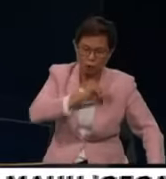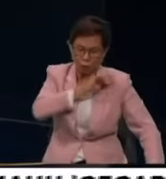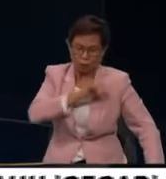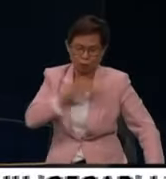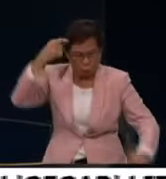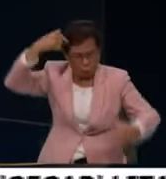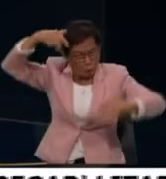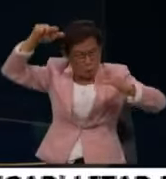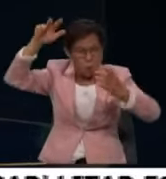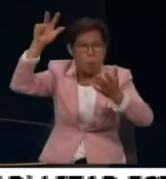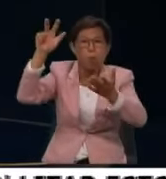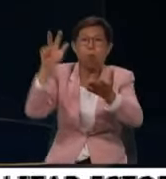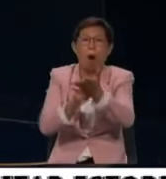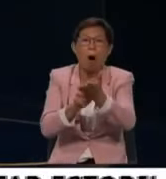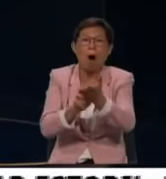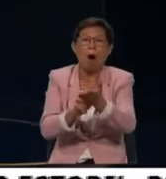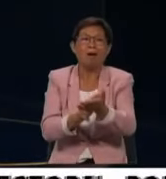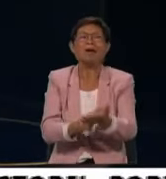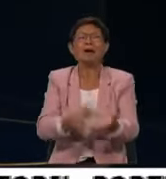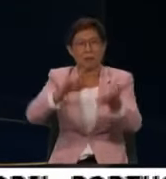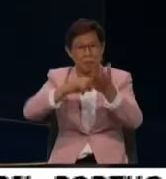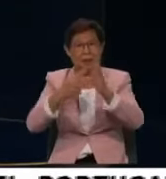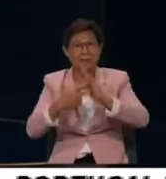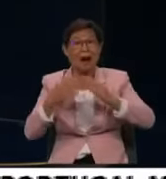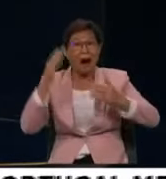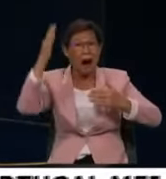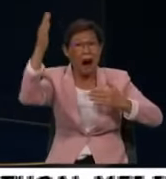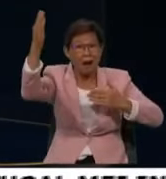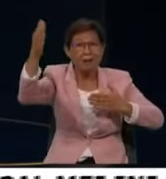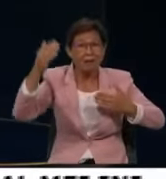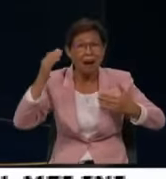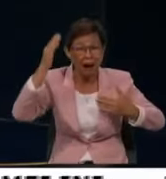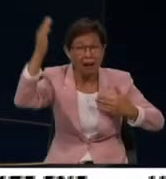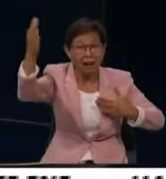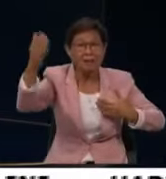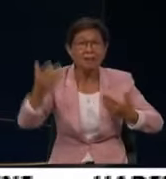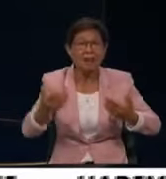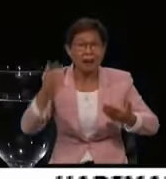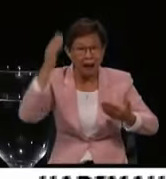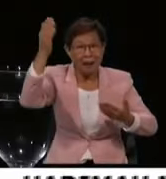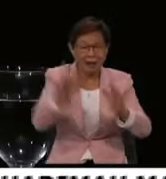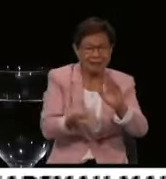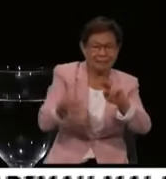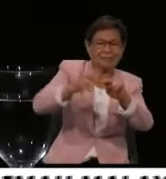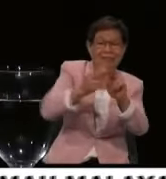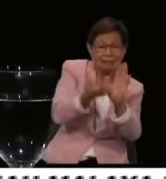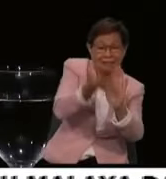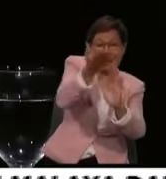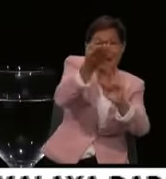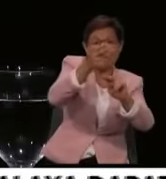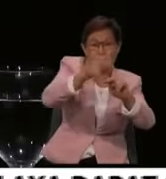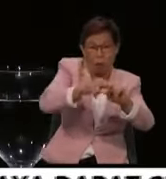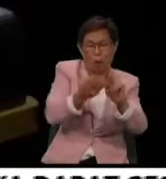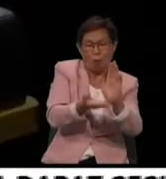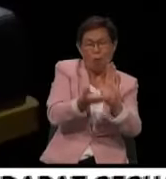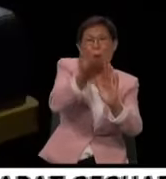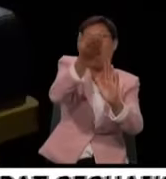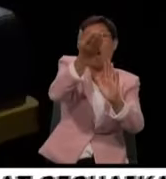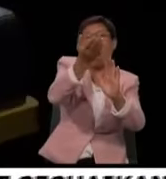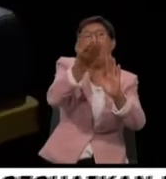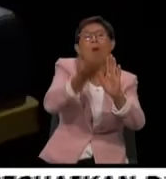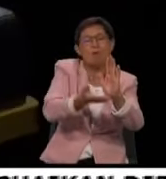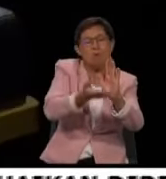positif cahayanya tu agak teranglah untuk kita rasa yakin. Saya saya memang lihat cahaya di hujung